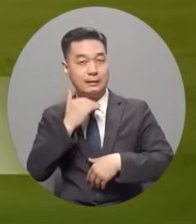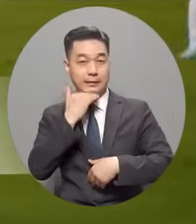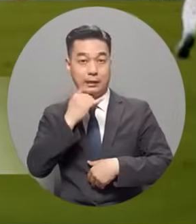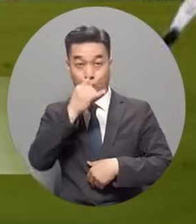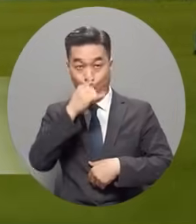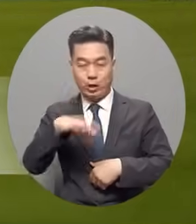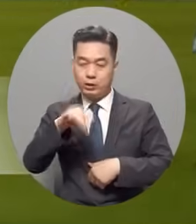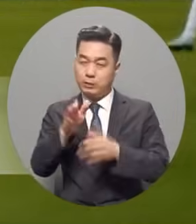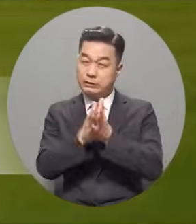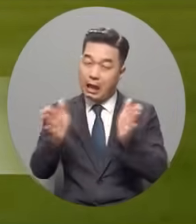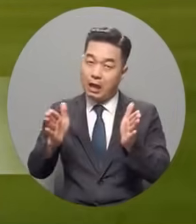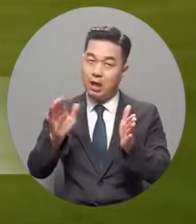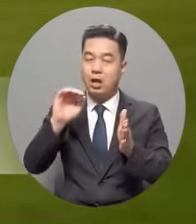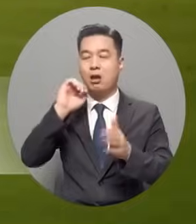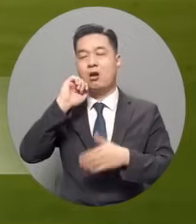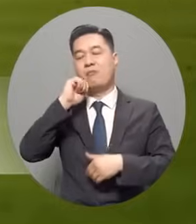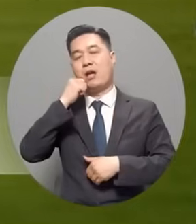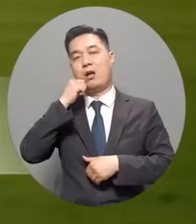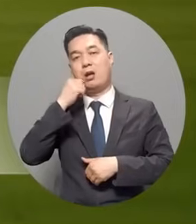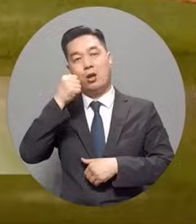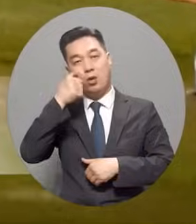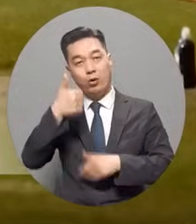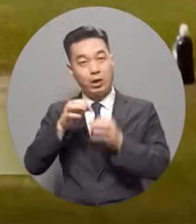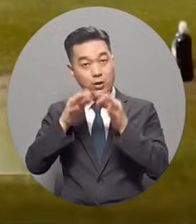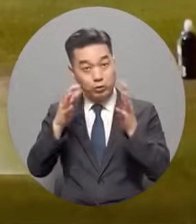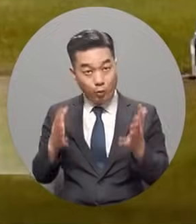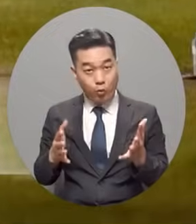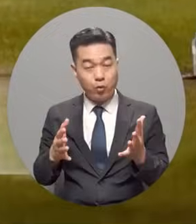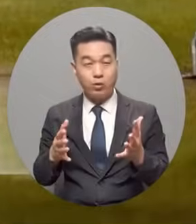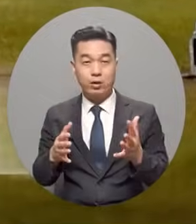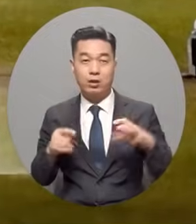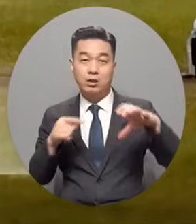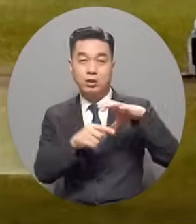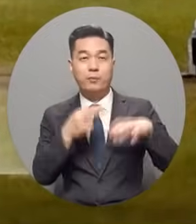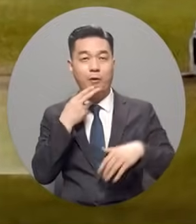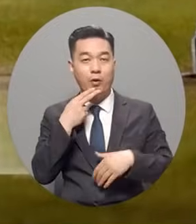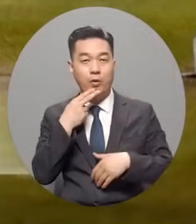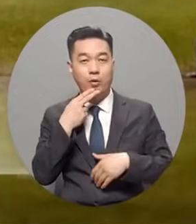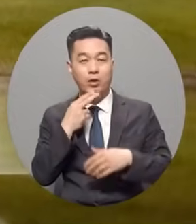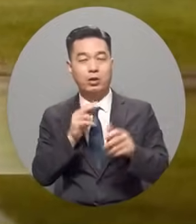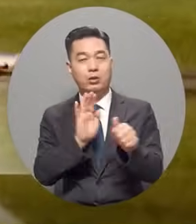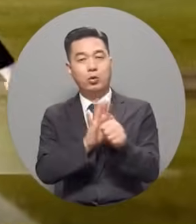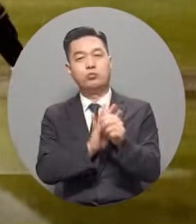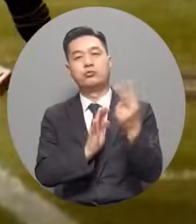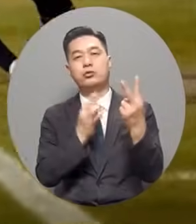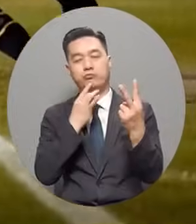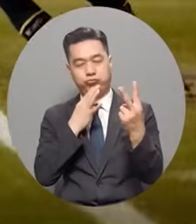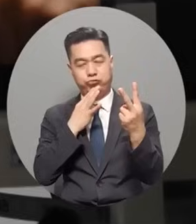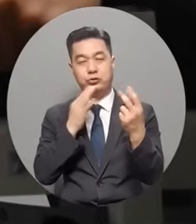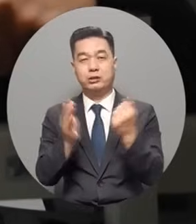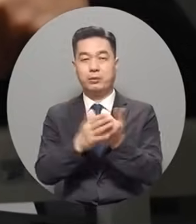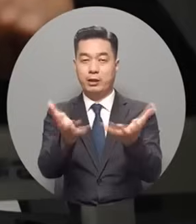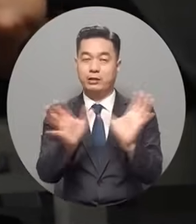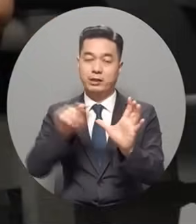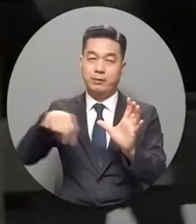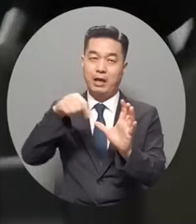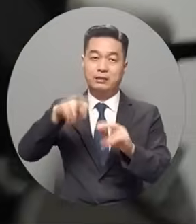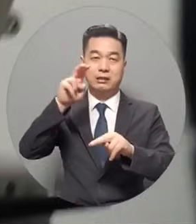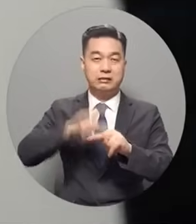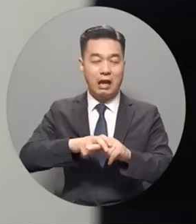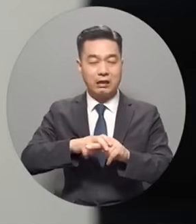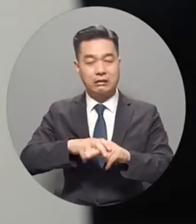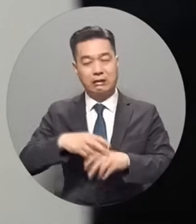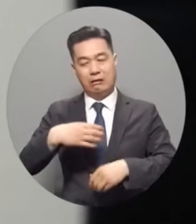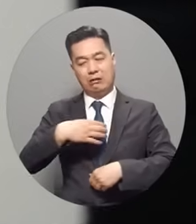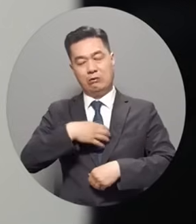쉽지 않았습니다. 다섯 달 동안 골 없이 도움 두 개에 그쳐 팀 내 입지마저 불투명했습니다. 생존을 위해